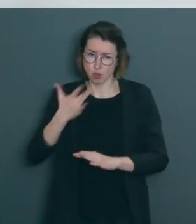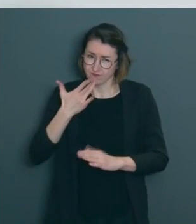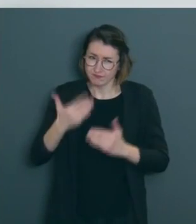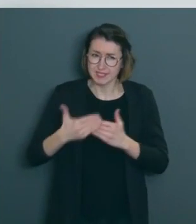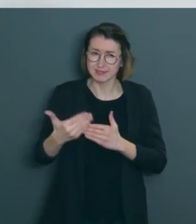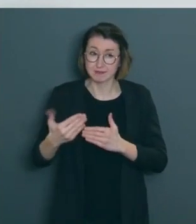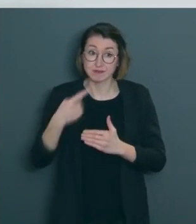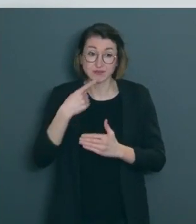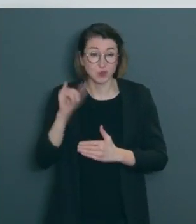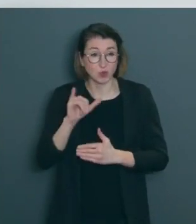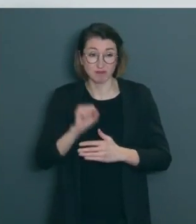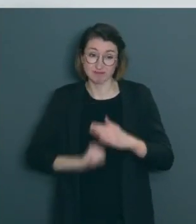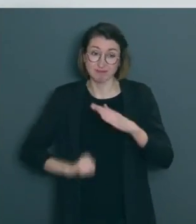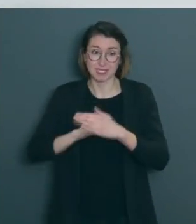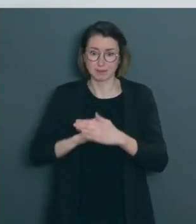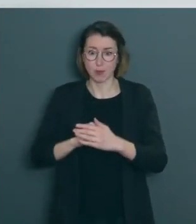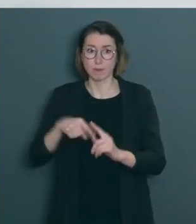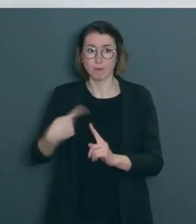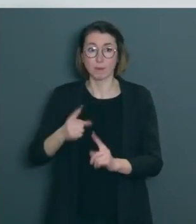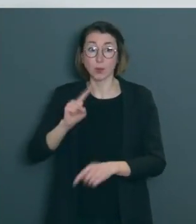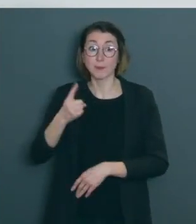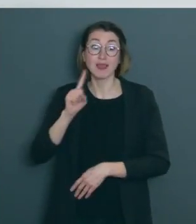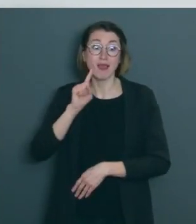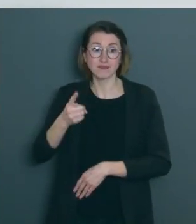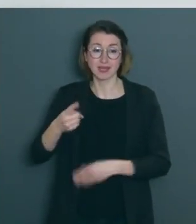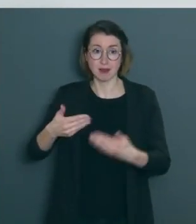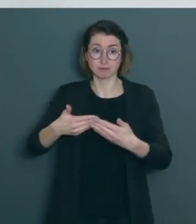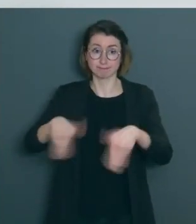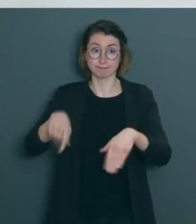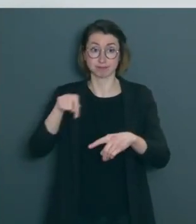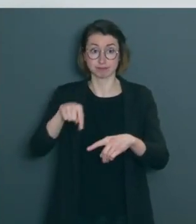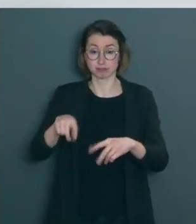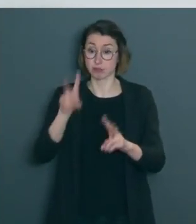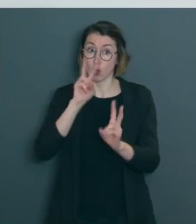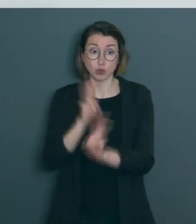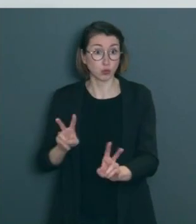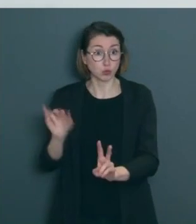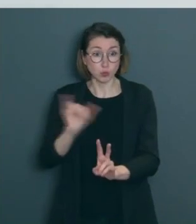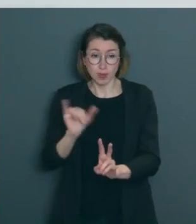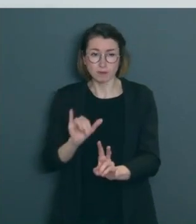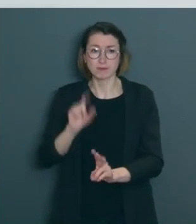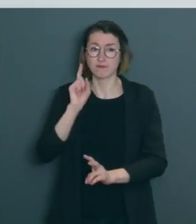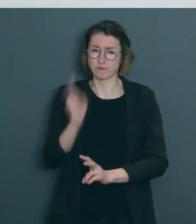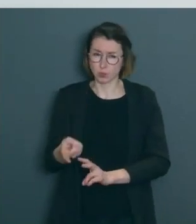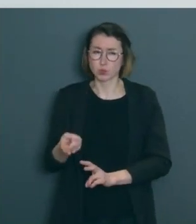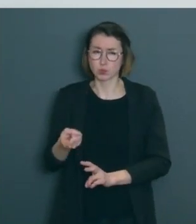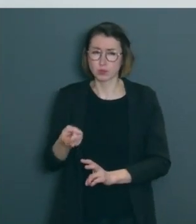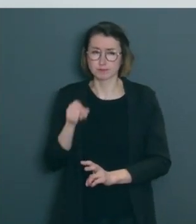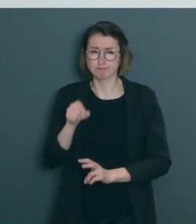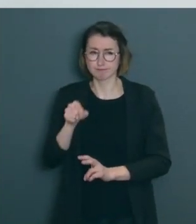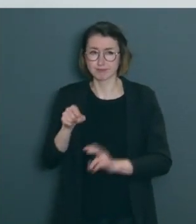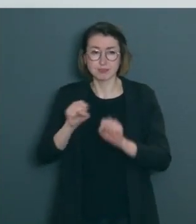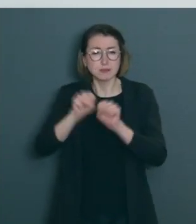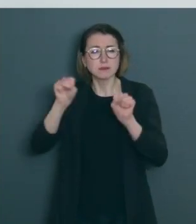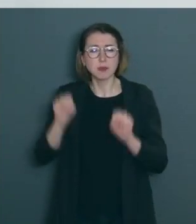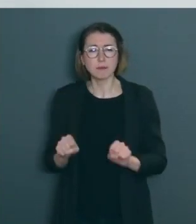avril, tout sera mis en place pour rendre possible un système de sanctions pour